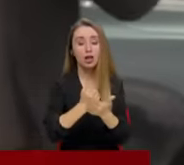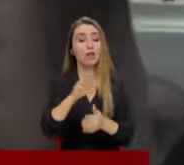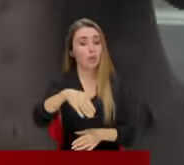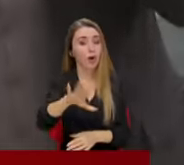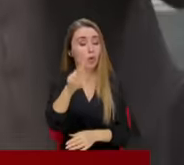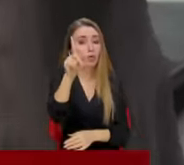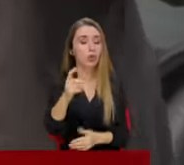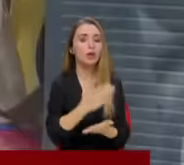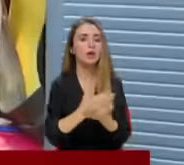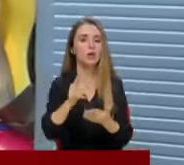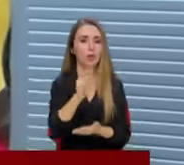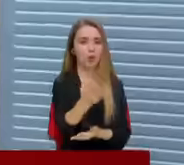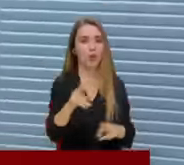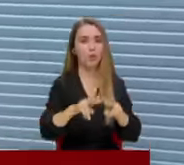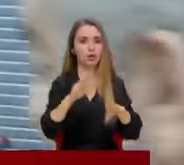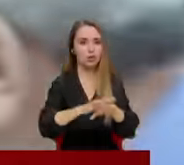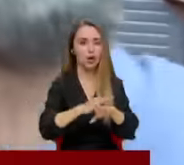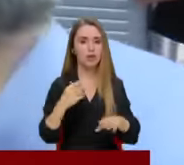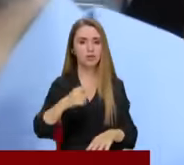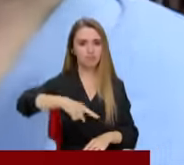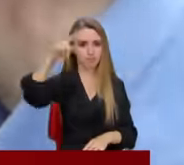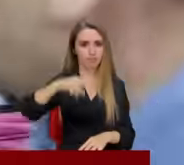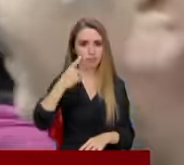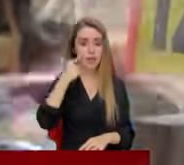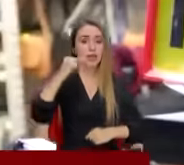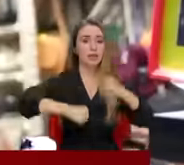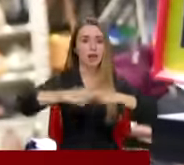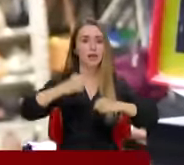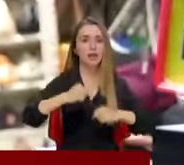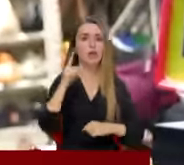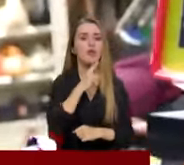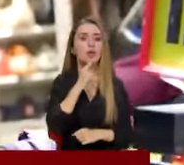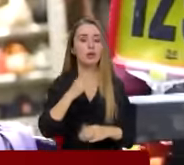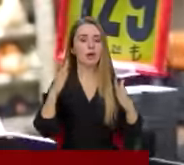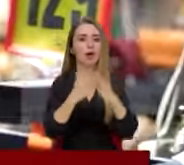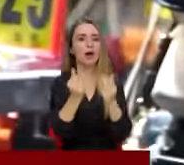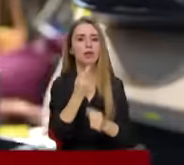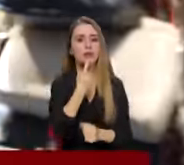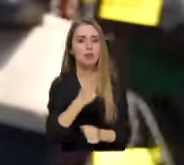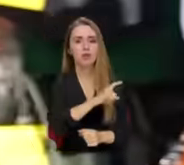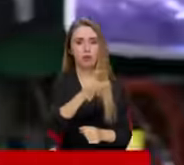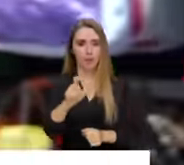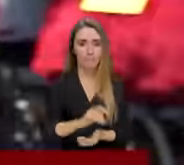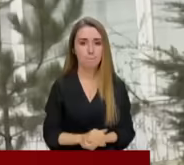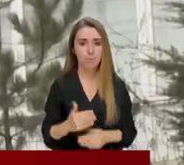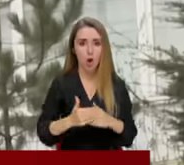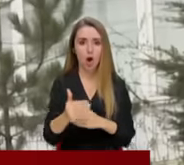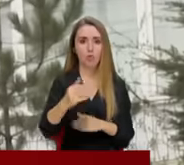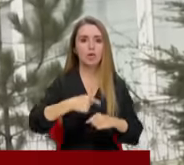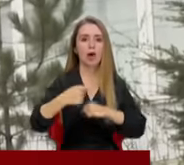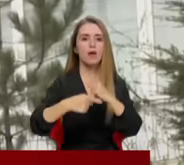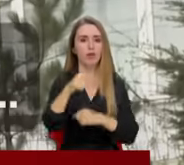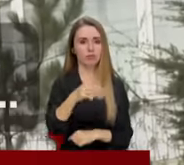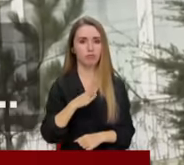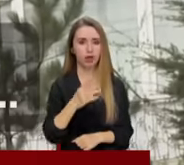olmadığını da sormaya devam ediyor. Mansur Yavaş Yeni Günde ise rakibinin Londra'da ev aldığı iddiasına yanıt verdi. Önümüzdeki haftaya